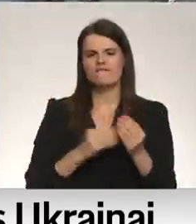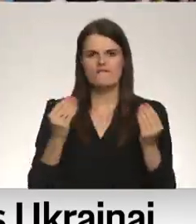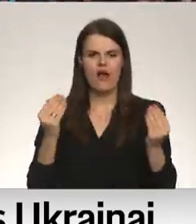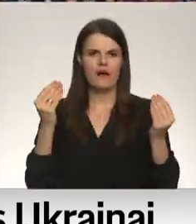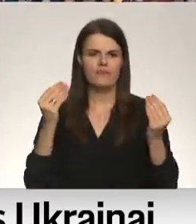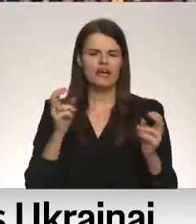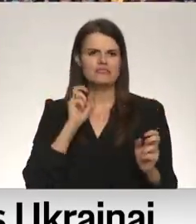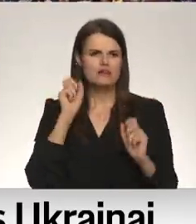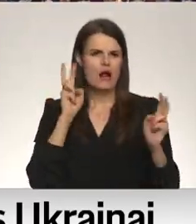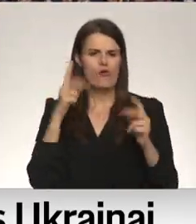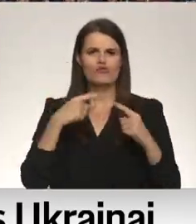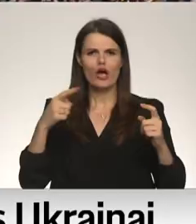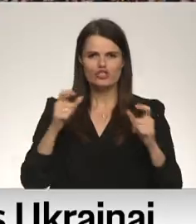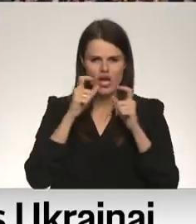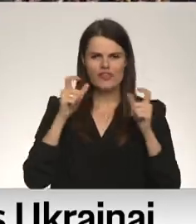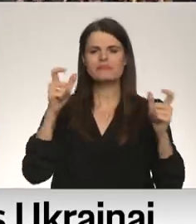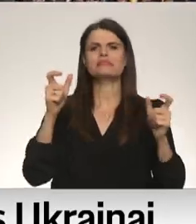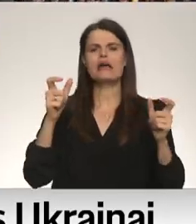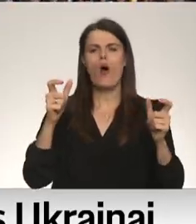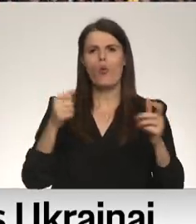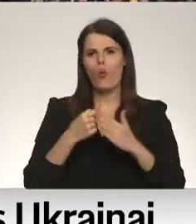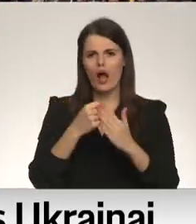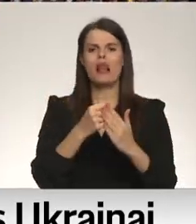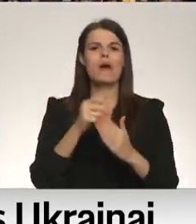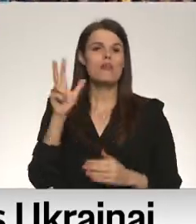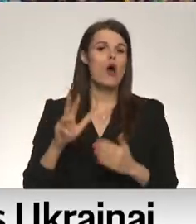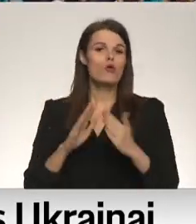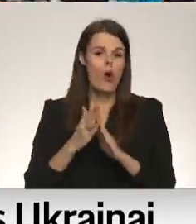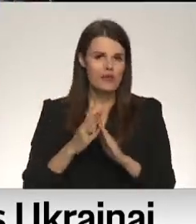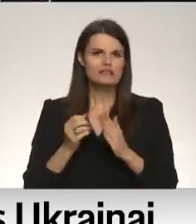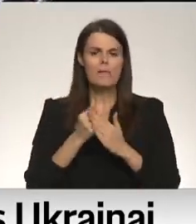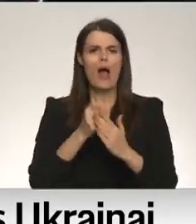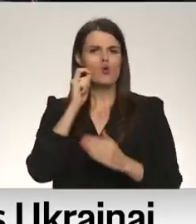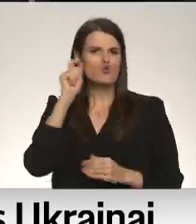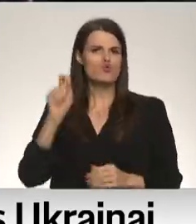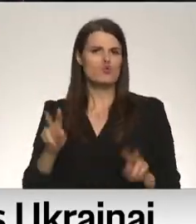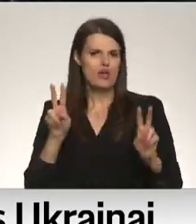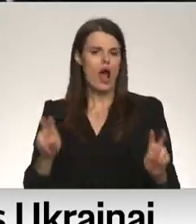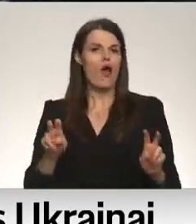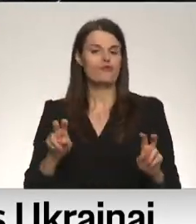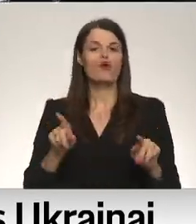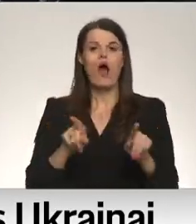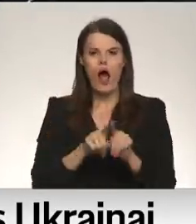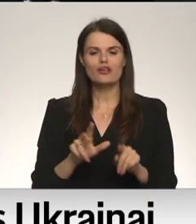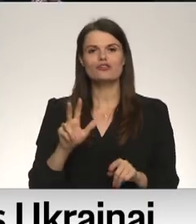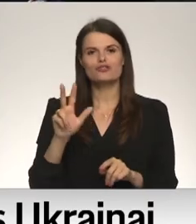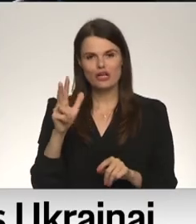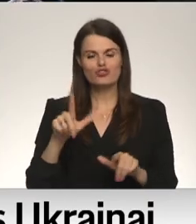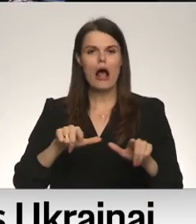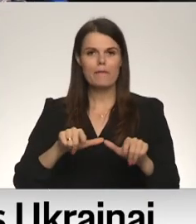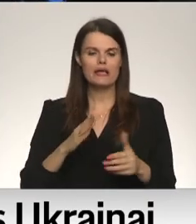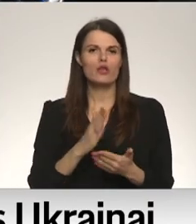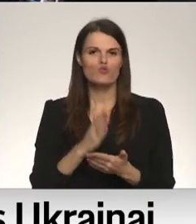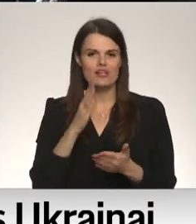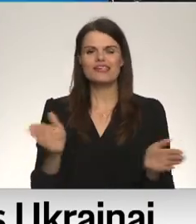Skanot dažādiem saukļiem kā slava Ukrainai, slava varoņiem, Daugavpils par Ukrainu, 3. aprīlī arī Daugavpilī notika pop-up gājiens